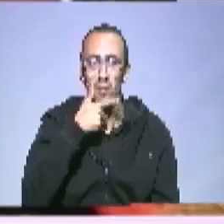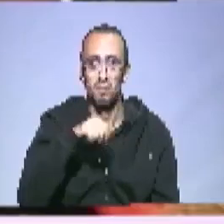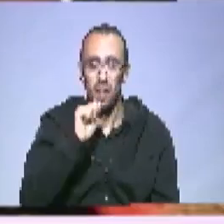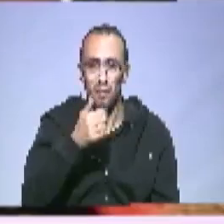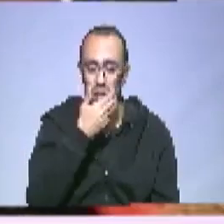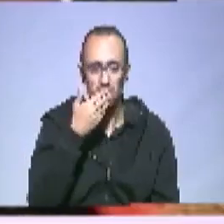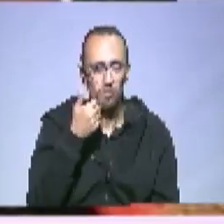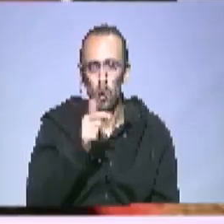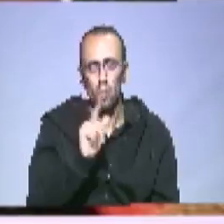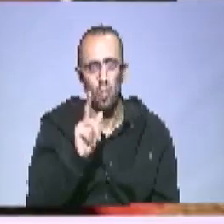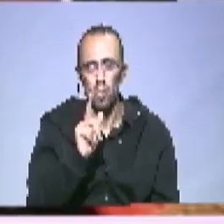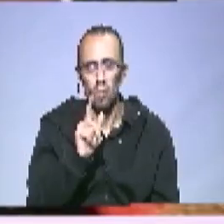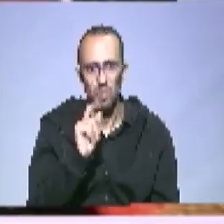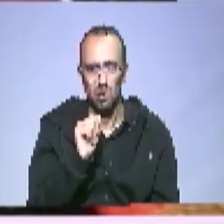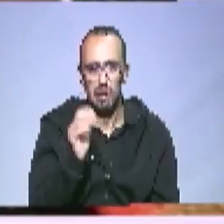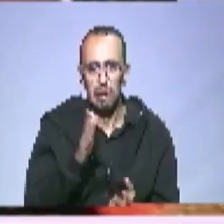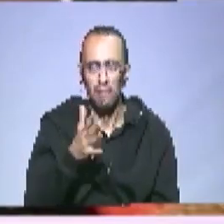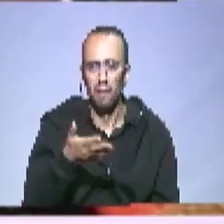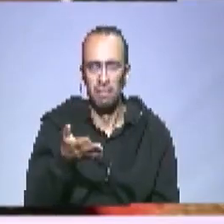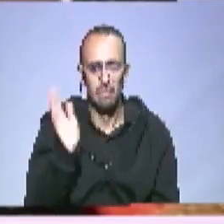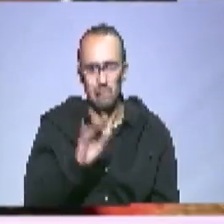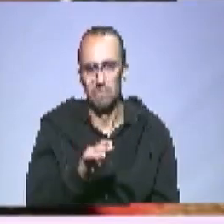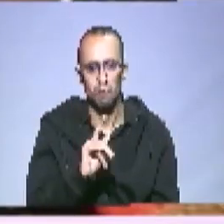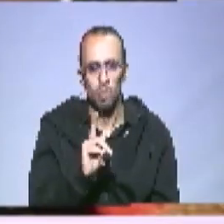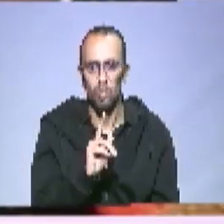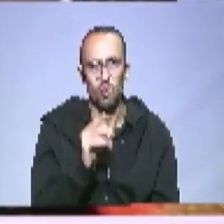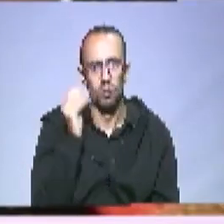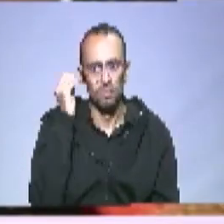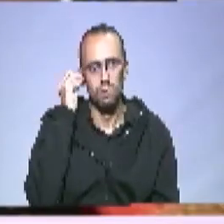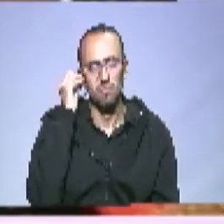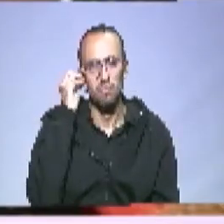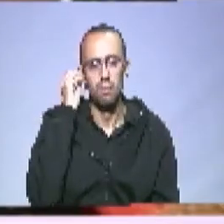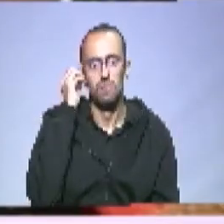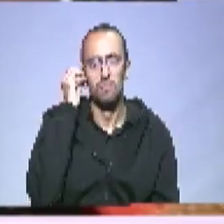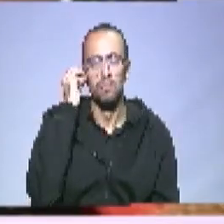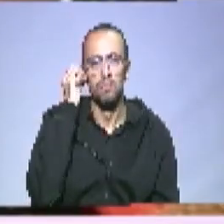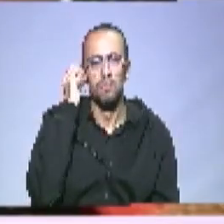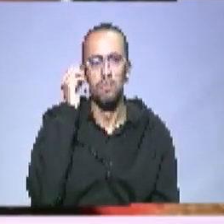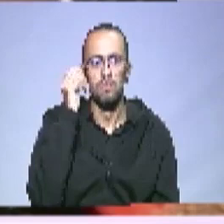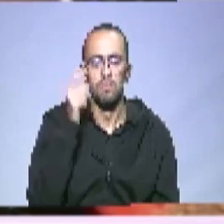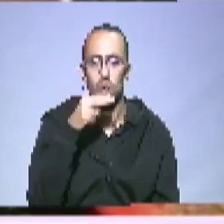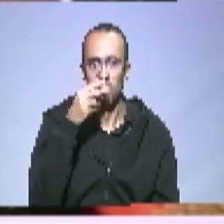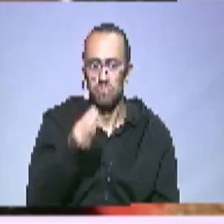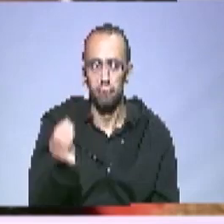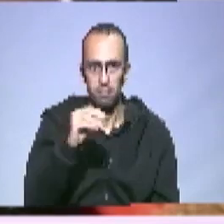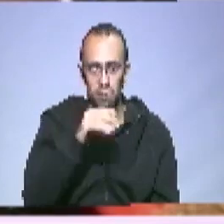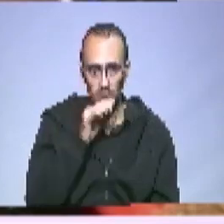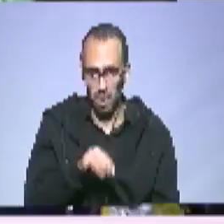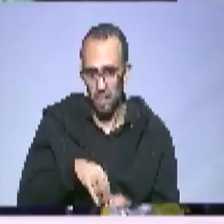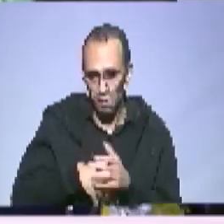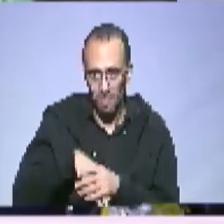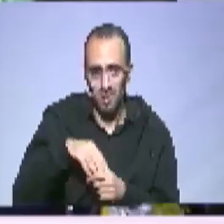فيبقى احنا نعملها من غير دقيق ونعمل بالخضار، مكرونه تبقى غنيه قوي بالخضار، وحضرتك هتحطيها على